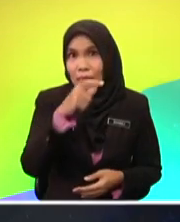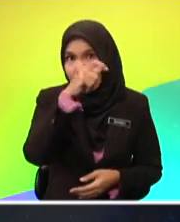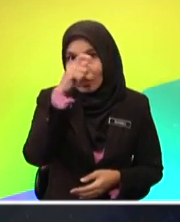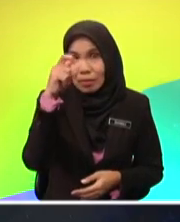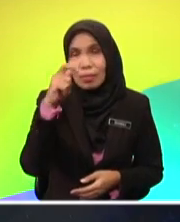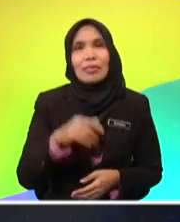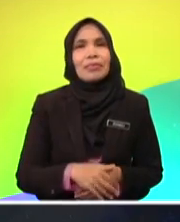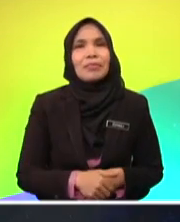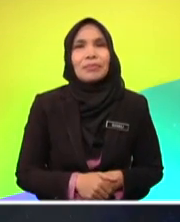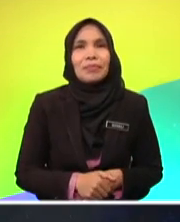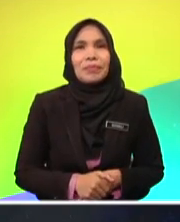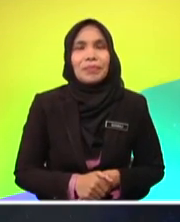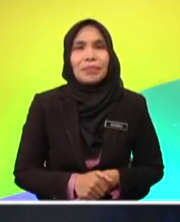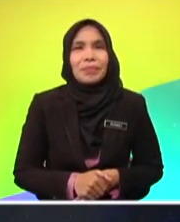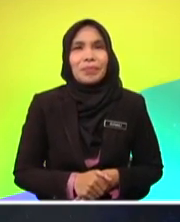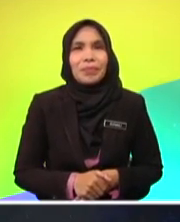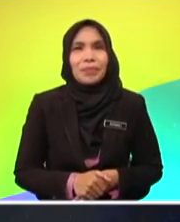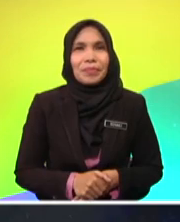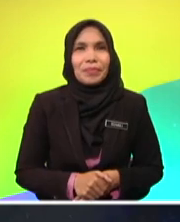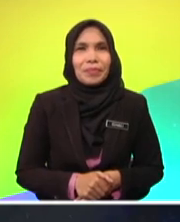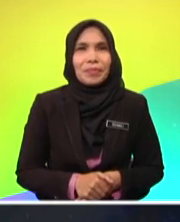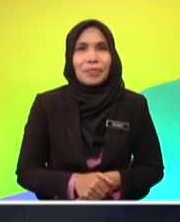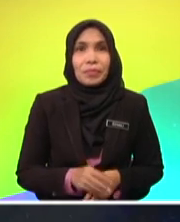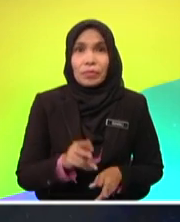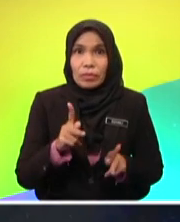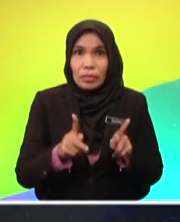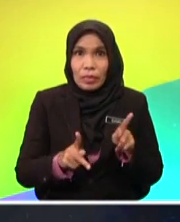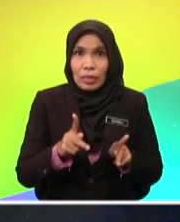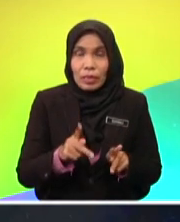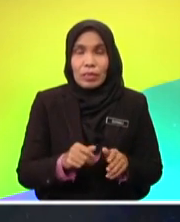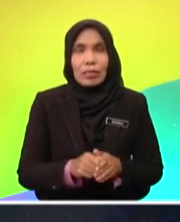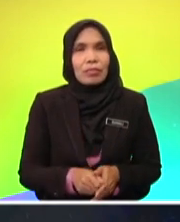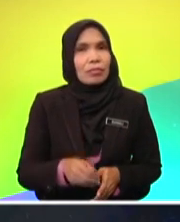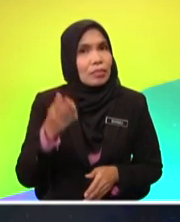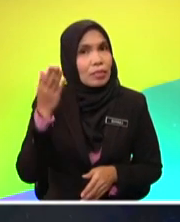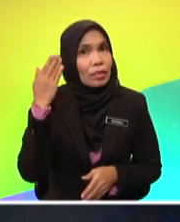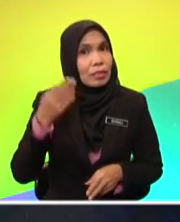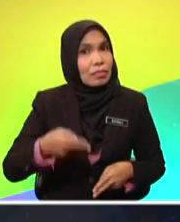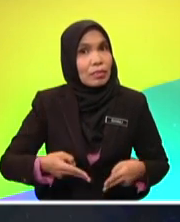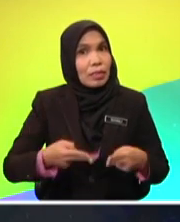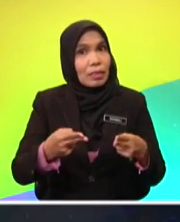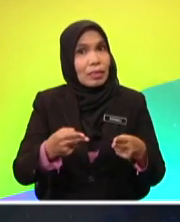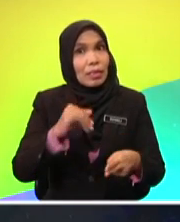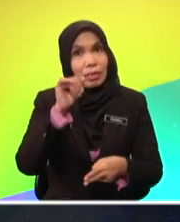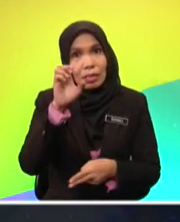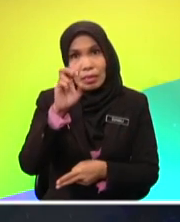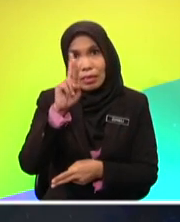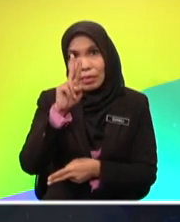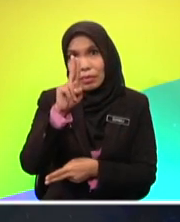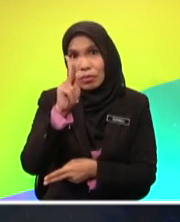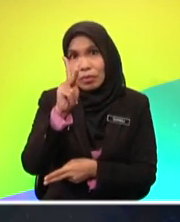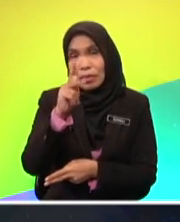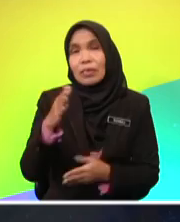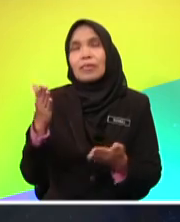teka-teki pula ya Cikgu Syairah. Okey, kalau tadi hadiahnya jeruk mangga, hari ini cikgu juga bawa